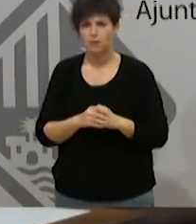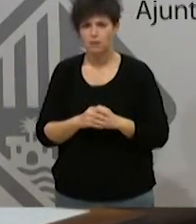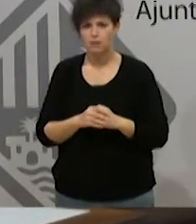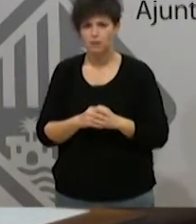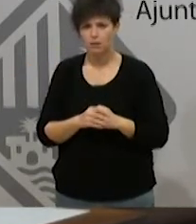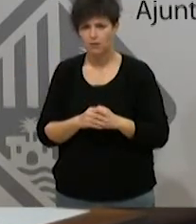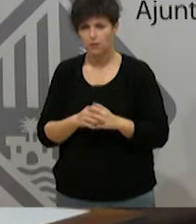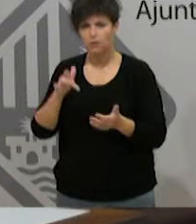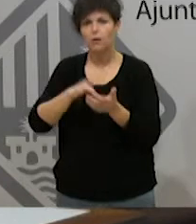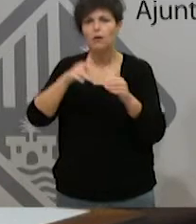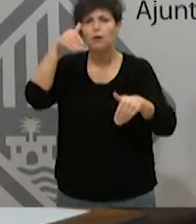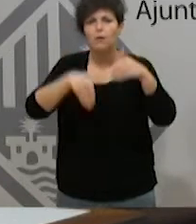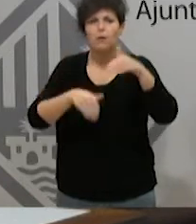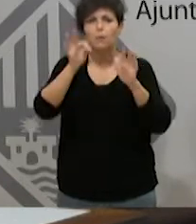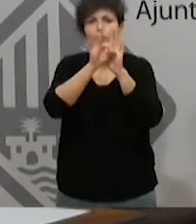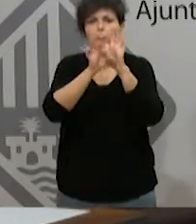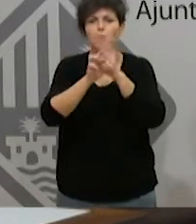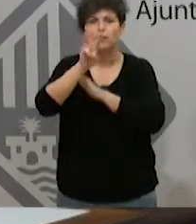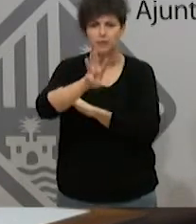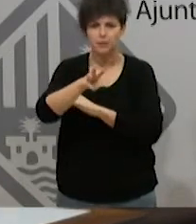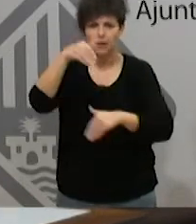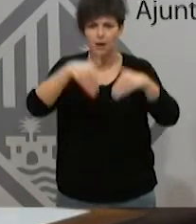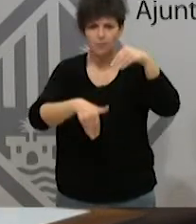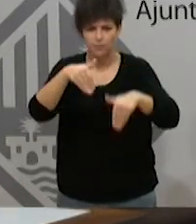Passam a l'aprovació dels tres primers punts.